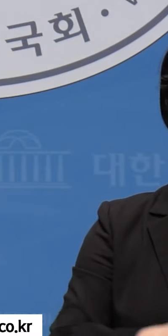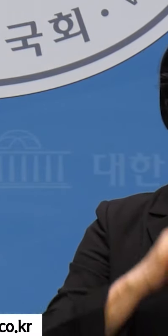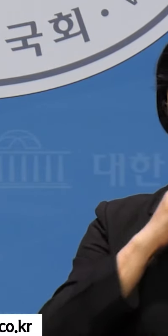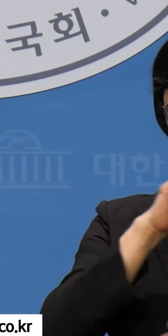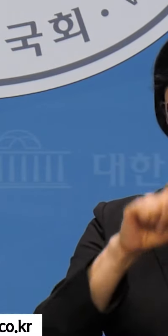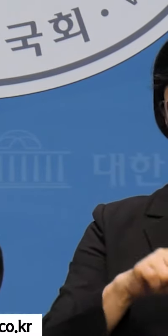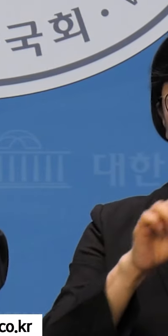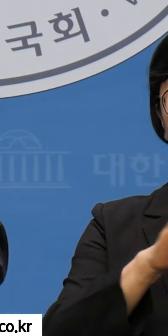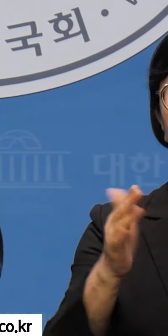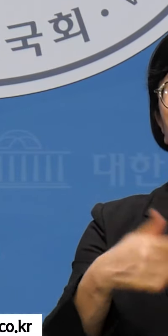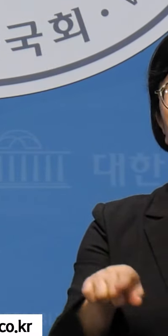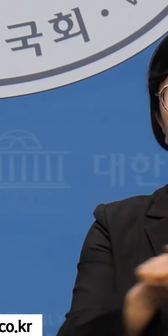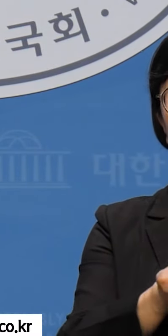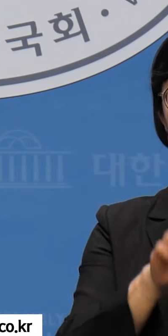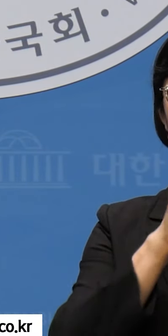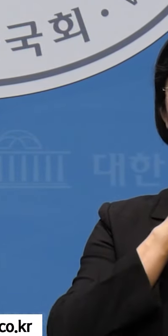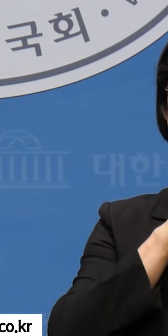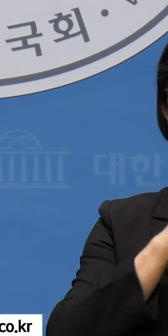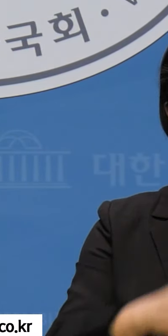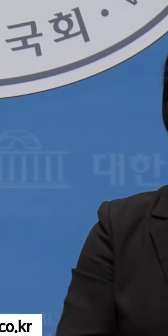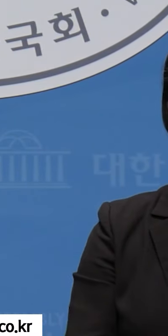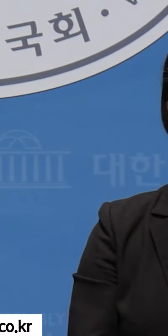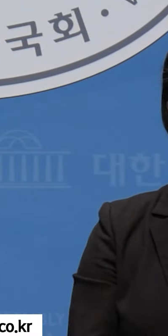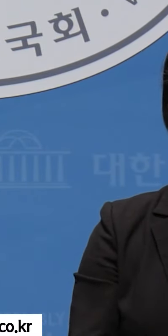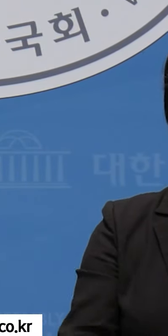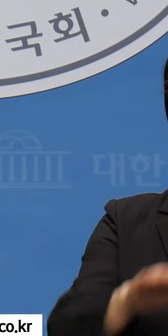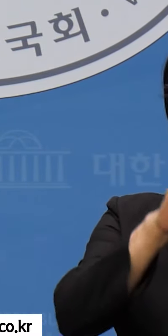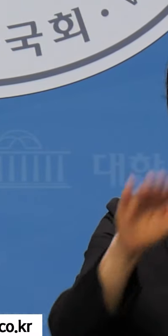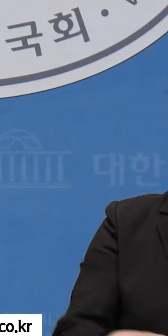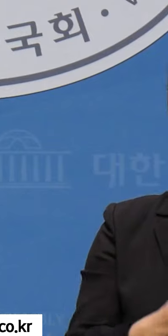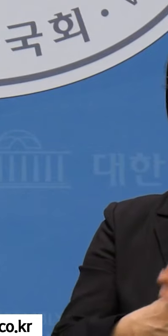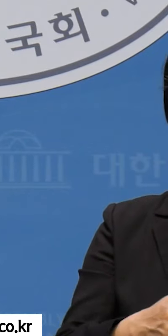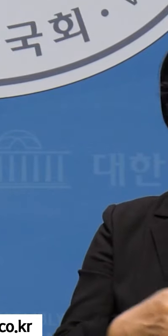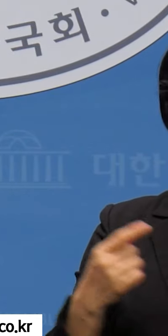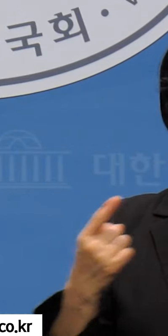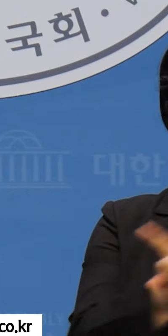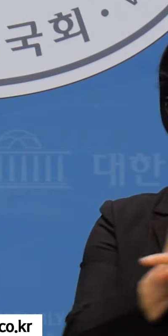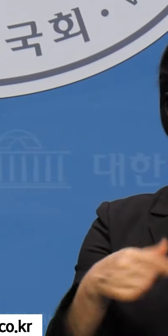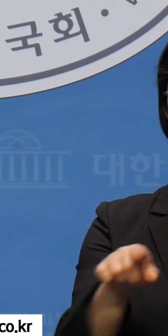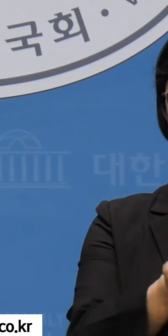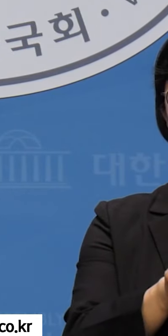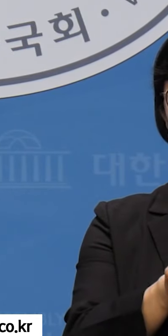의혹을 해소하기 위한 것이고, 하위 3개 개선안은